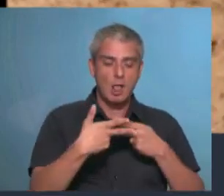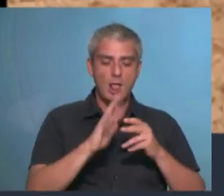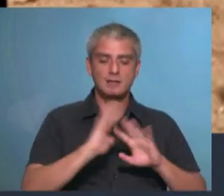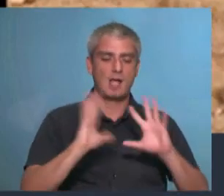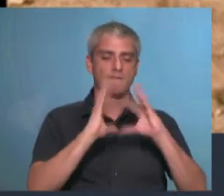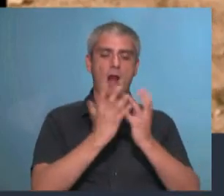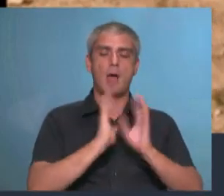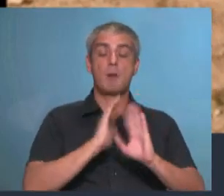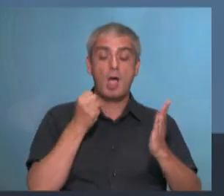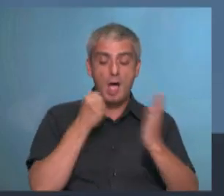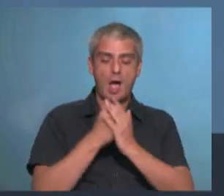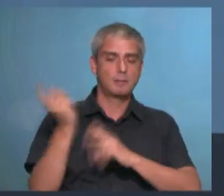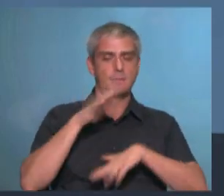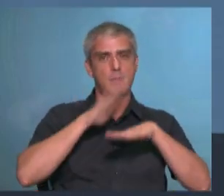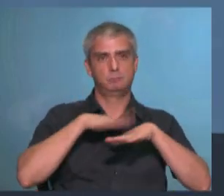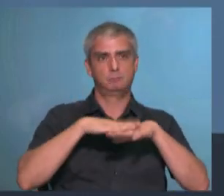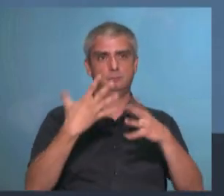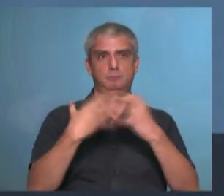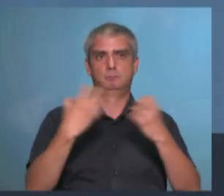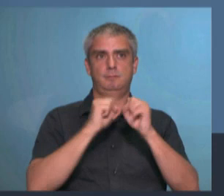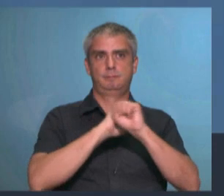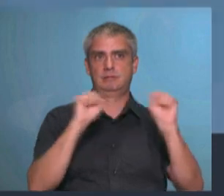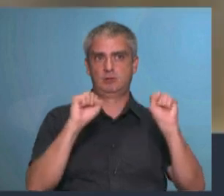לזה עד שמגיע חבלן.